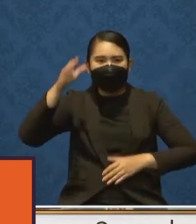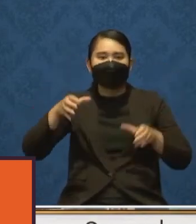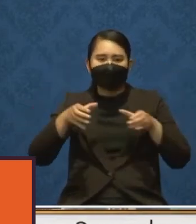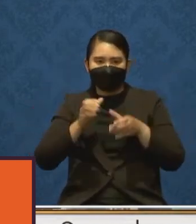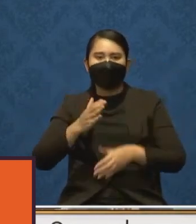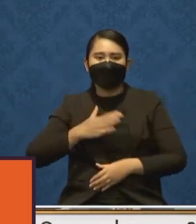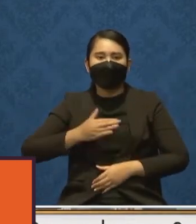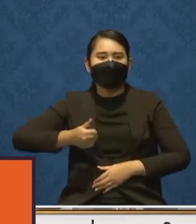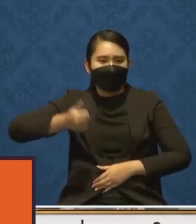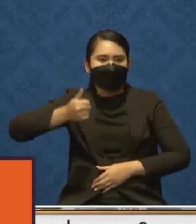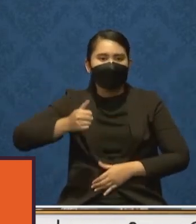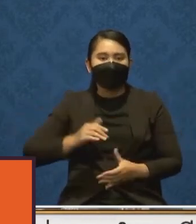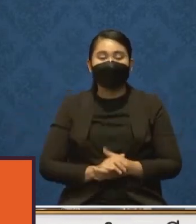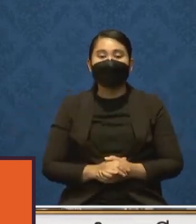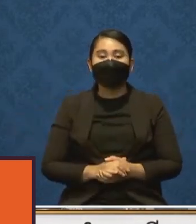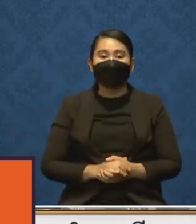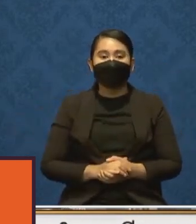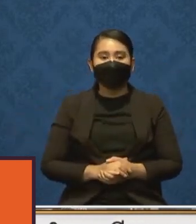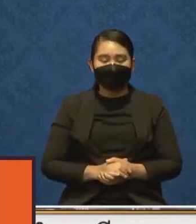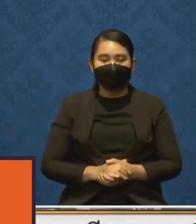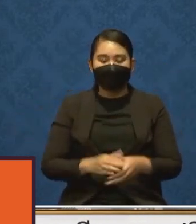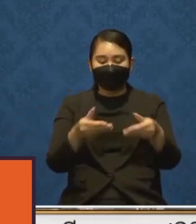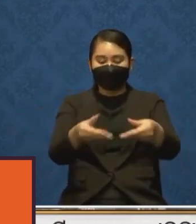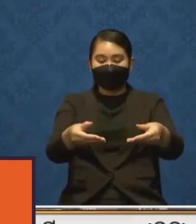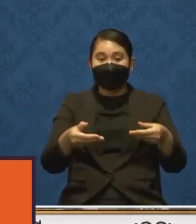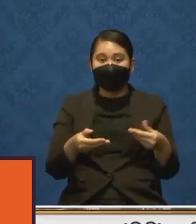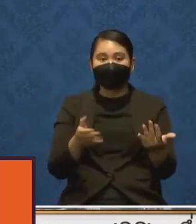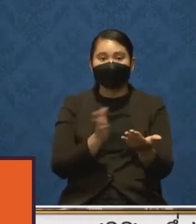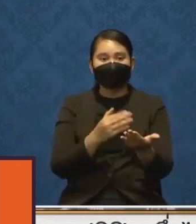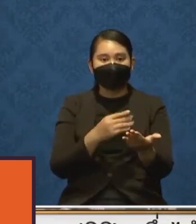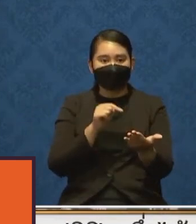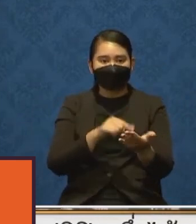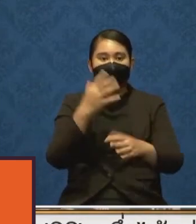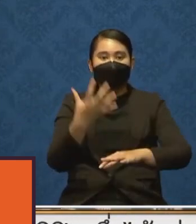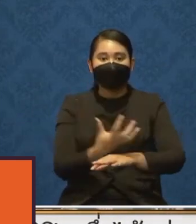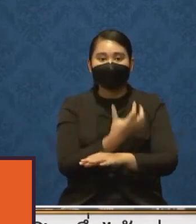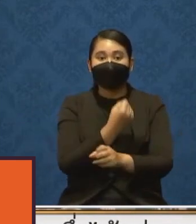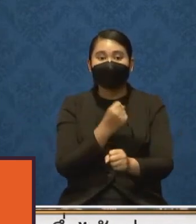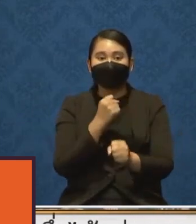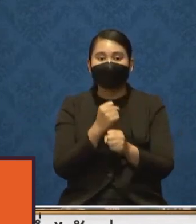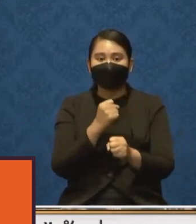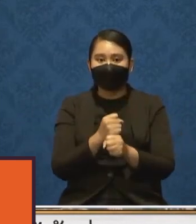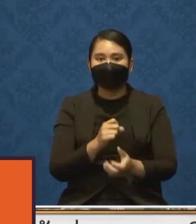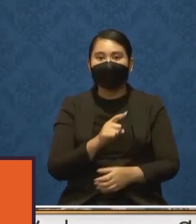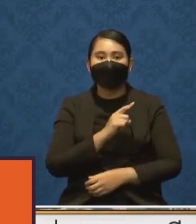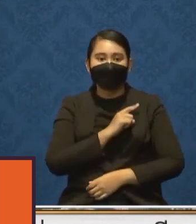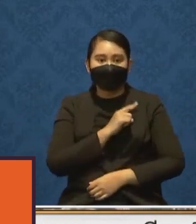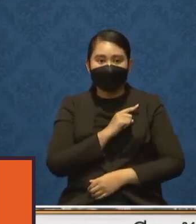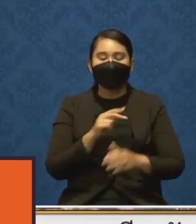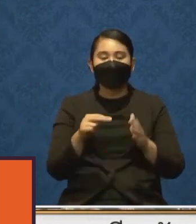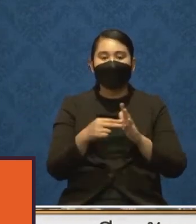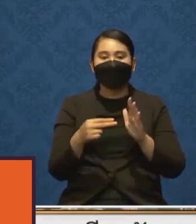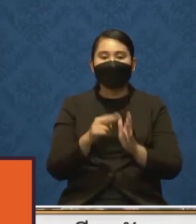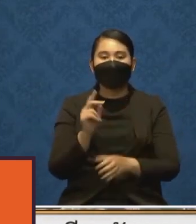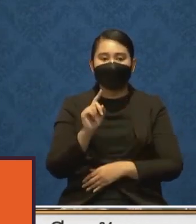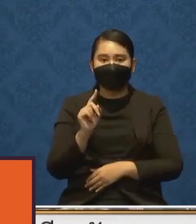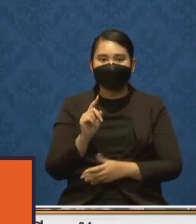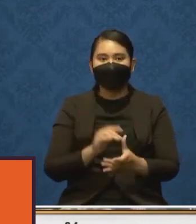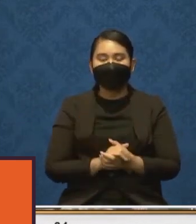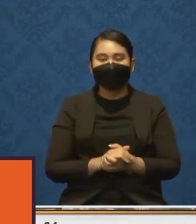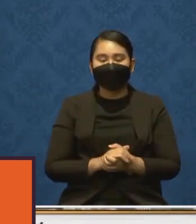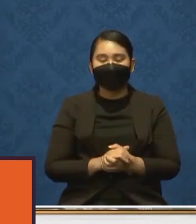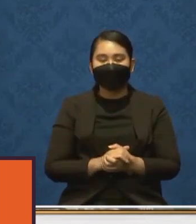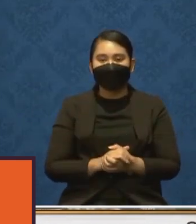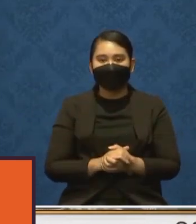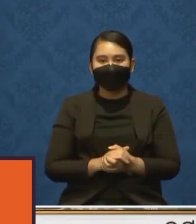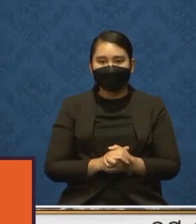ท่านครับรายงานของท่าน Angularโดยอํานาดหน่าที่เป็นการไปสรางนะครับเสรมสร้าง